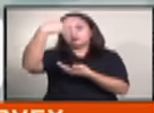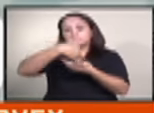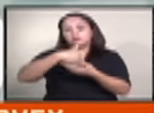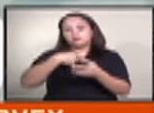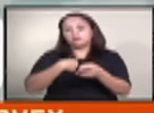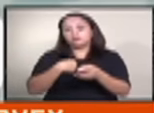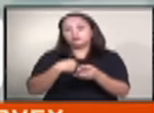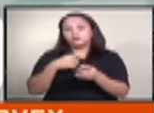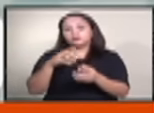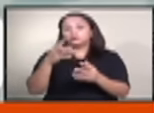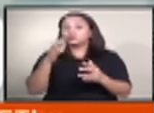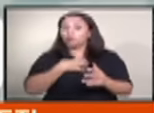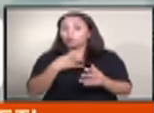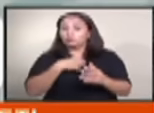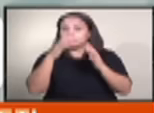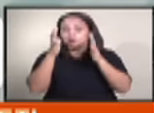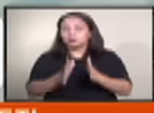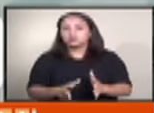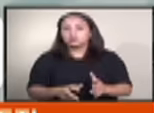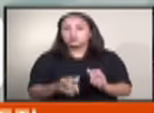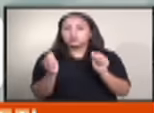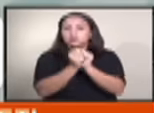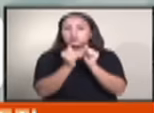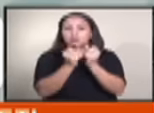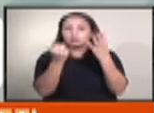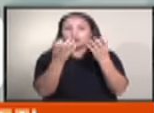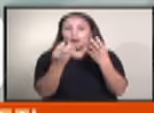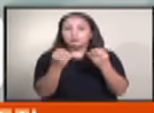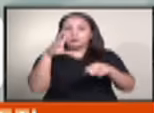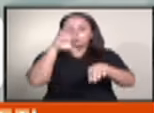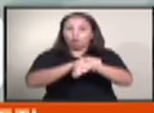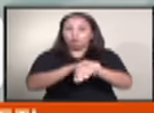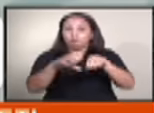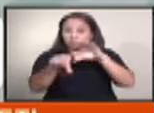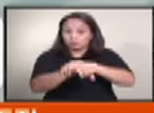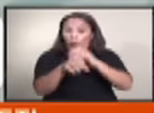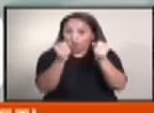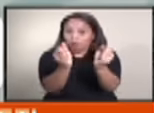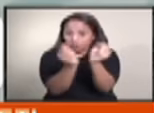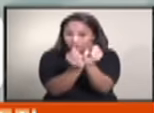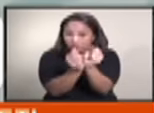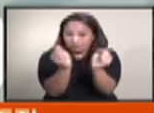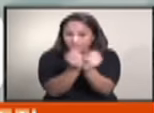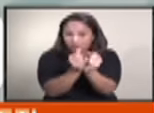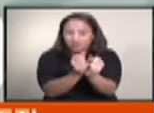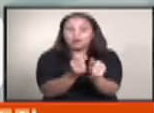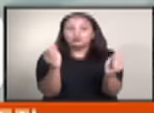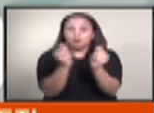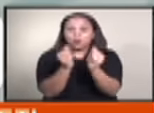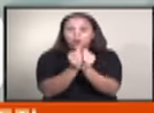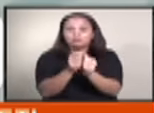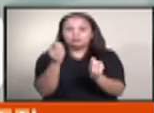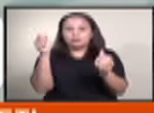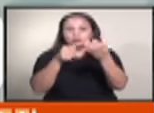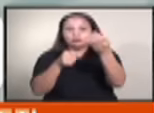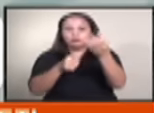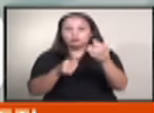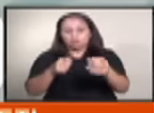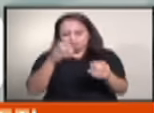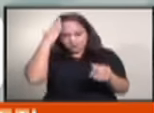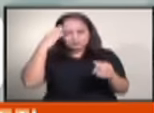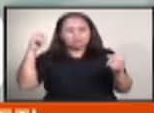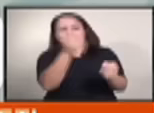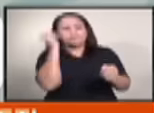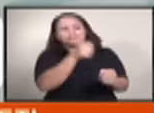ng detalye. Opo, magdala po kayo ng maraming posas at kung kinakailangan po, magdala din kayo mga batuta para batutain nyo po